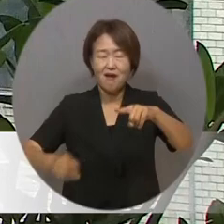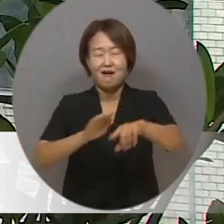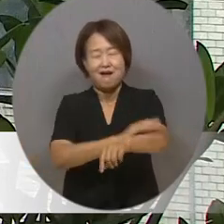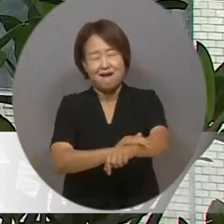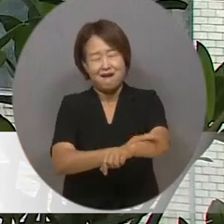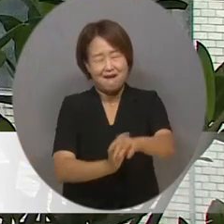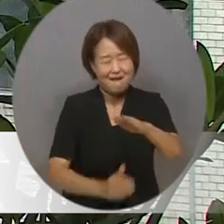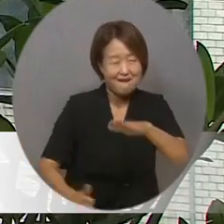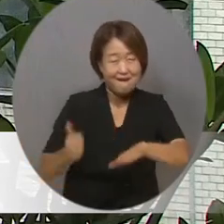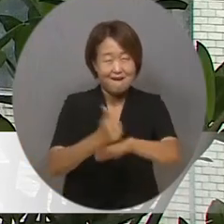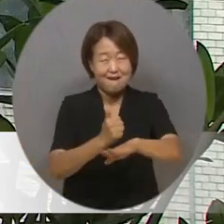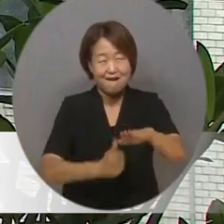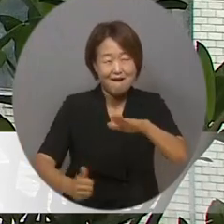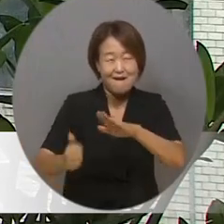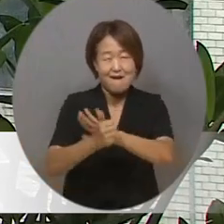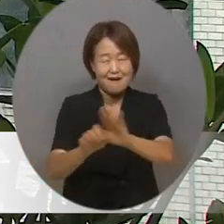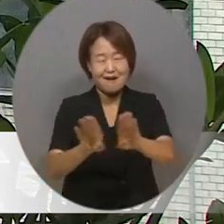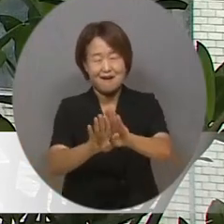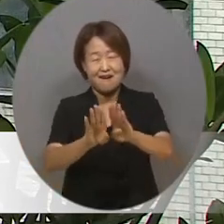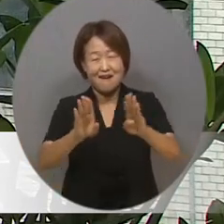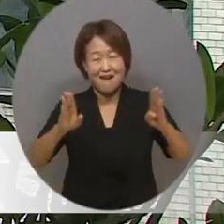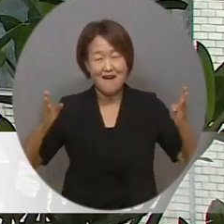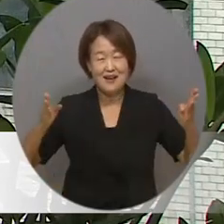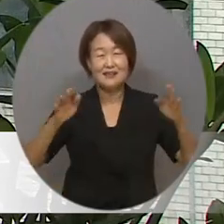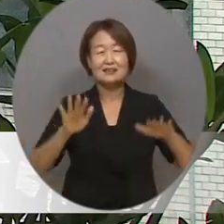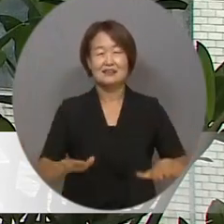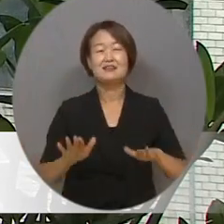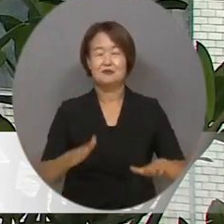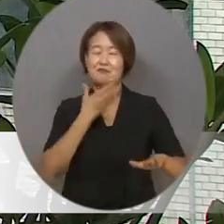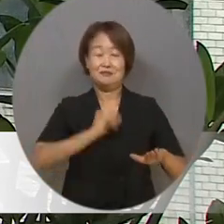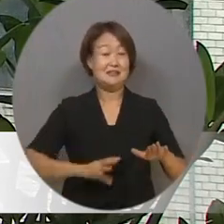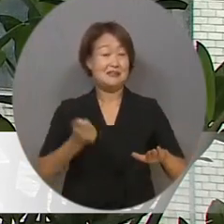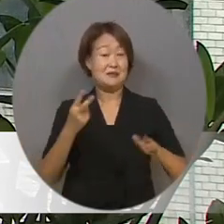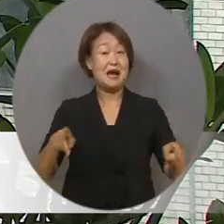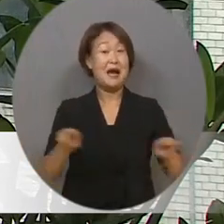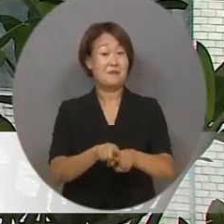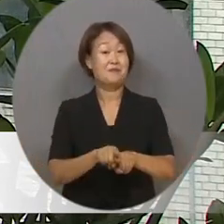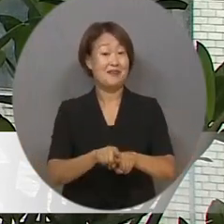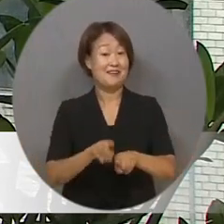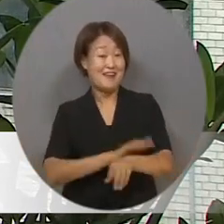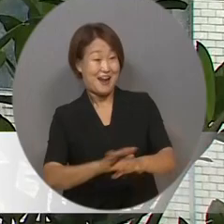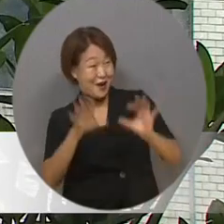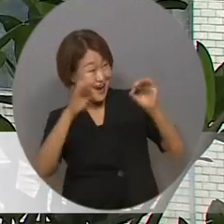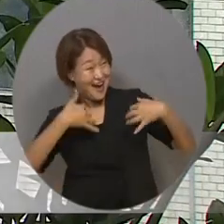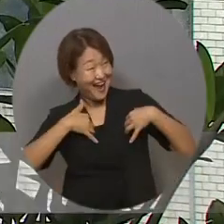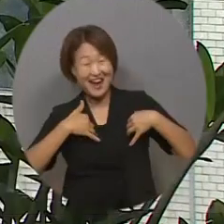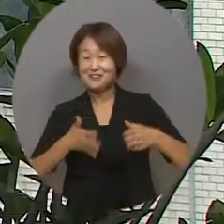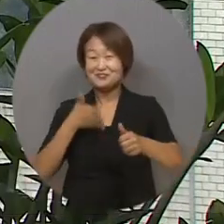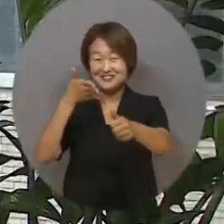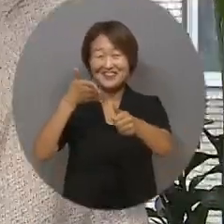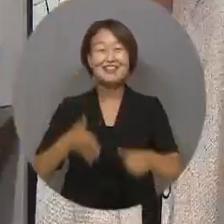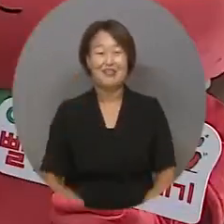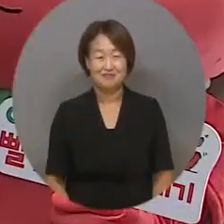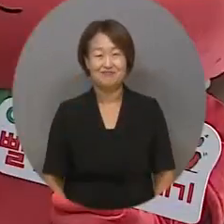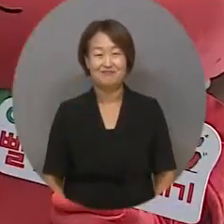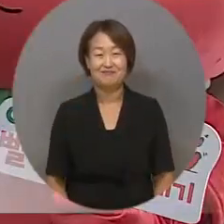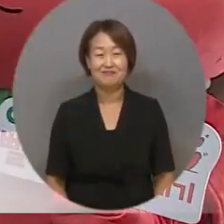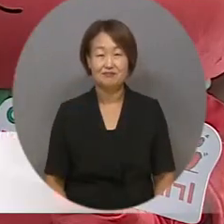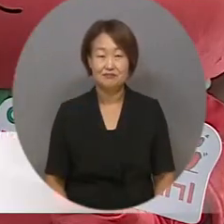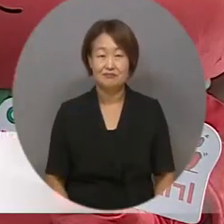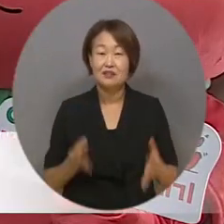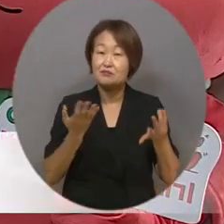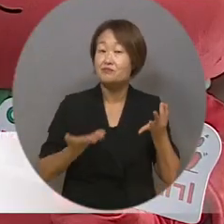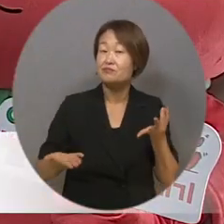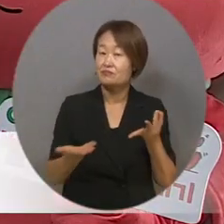대회의 성공적인 개최를 이제 복지TV와 함께 만끽해 보시기 바랍니다.